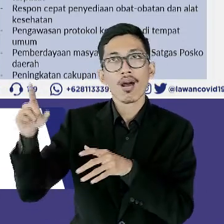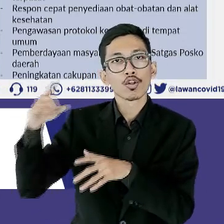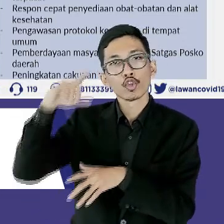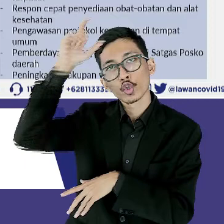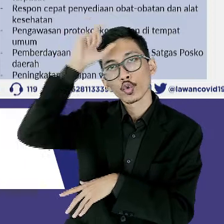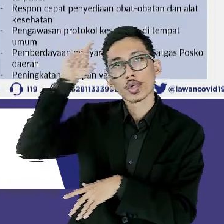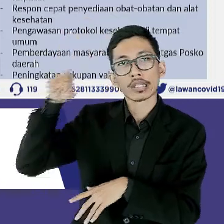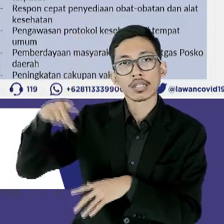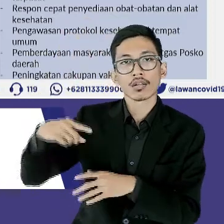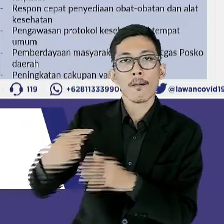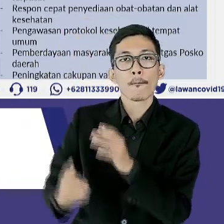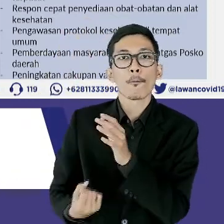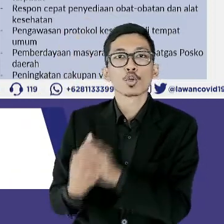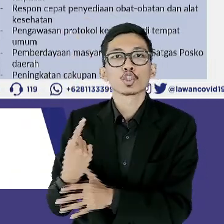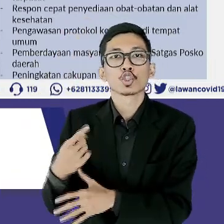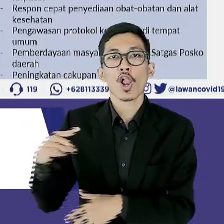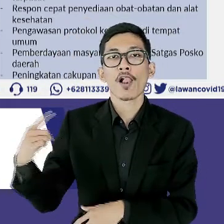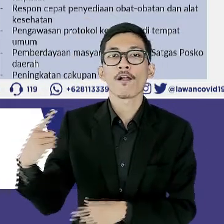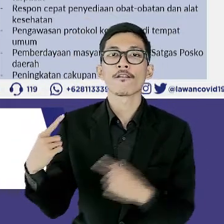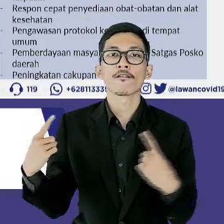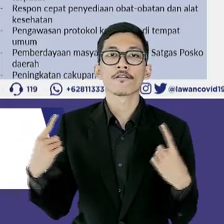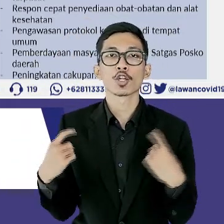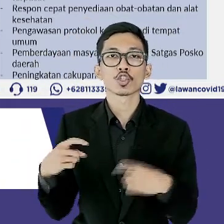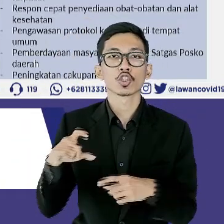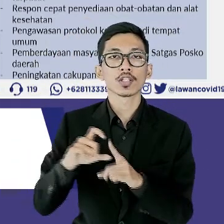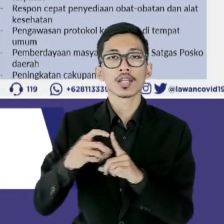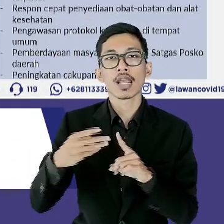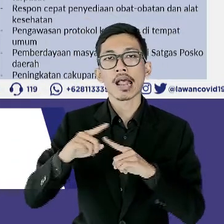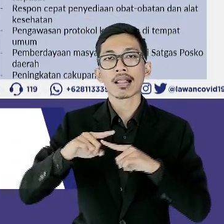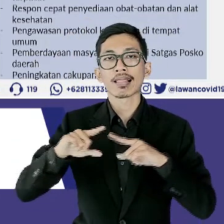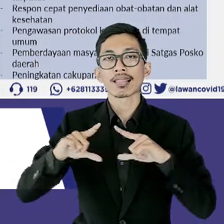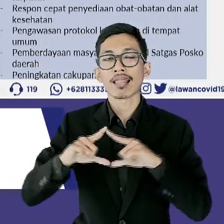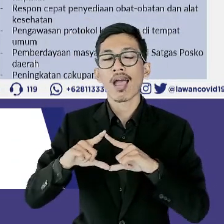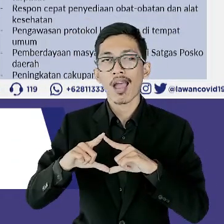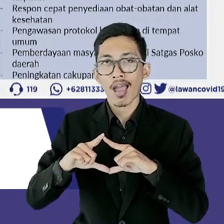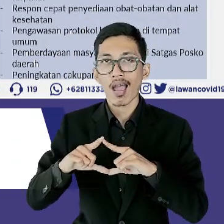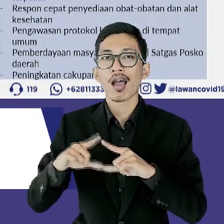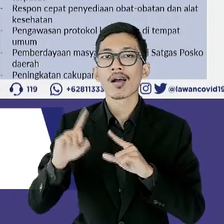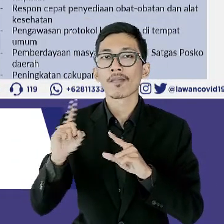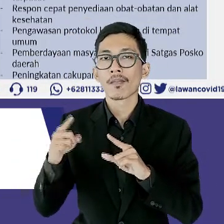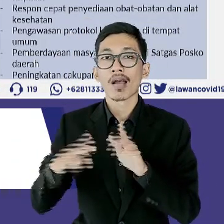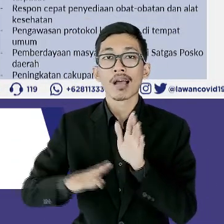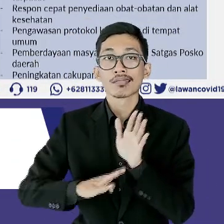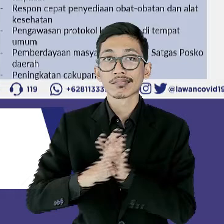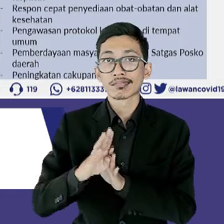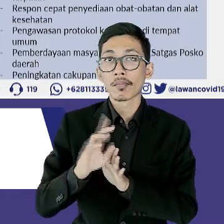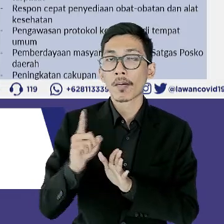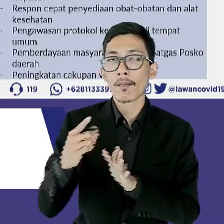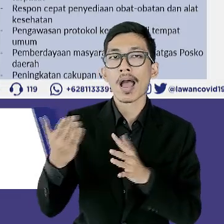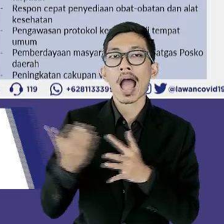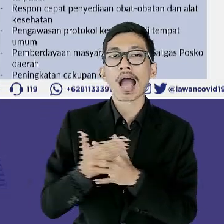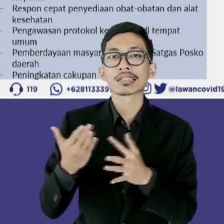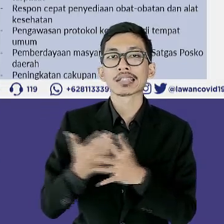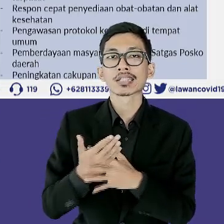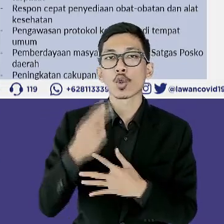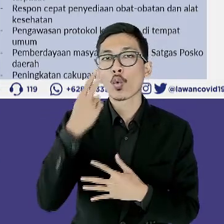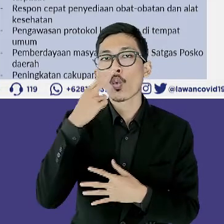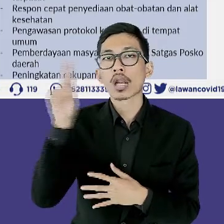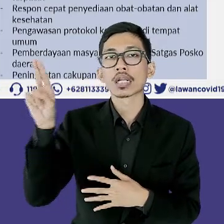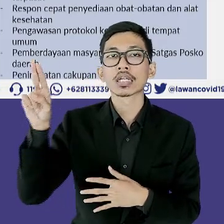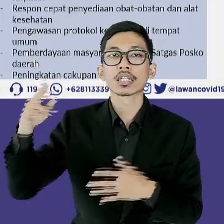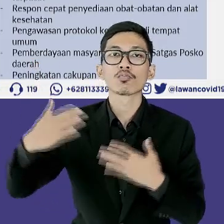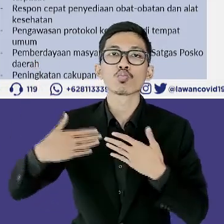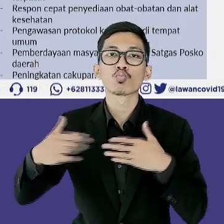Delta di tengah masyarakat. Kenaikan juga terjadi karena dibukanya akses untuk turis internasional yang